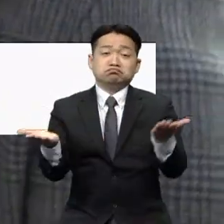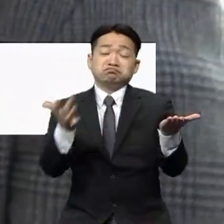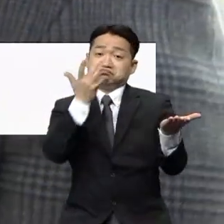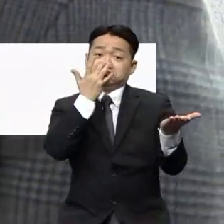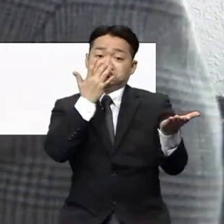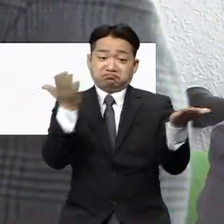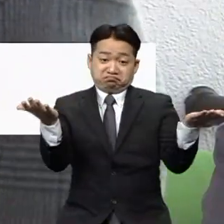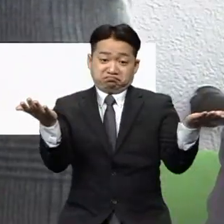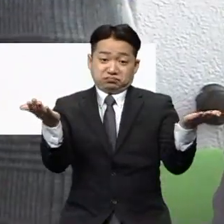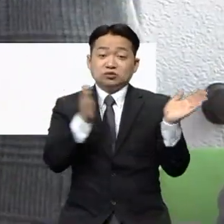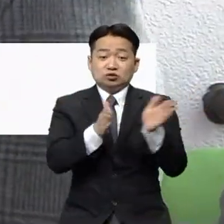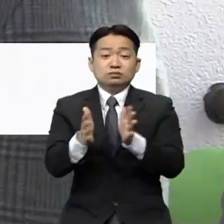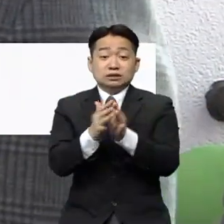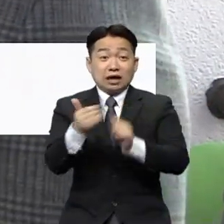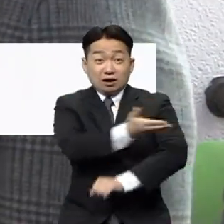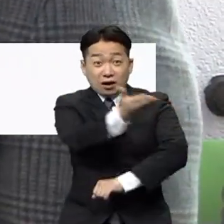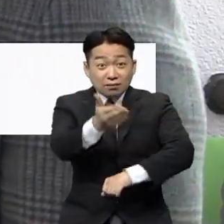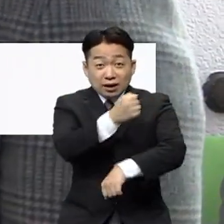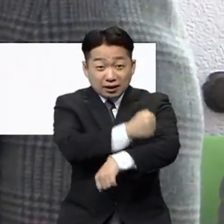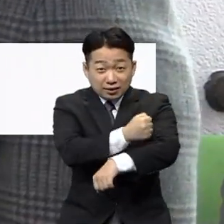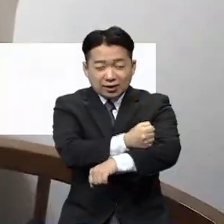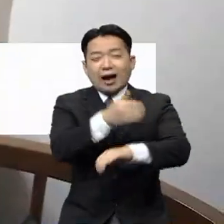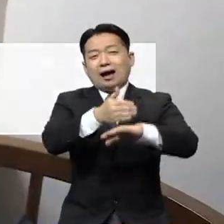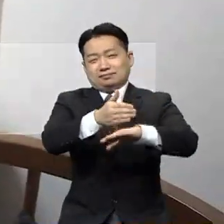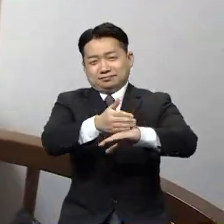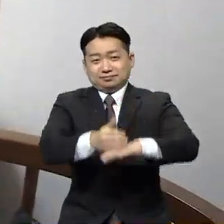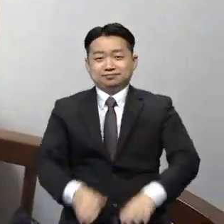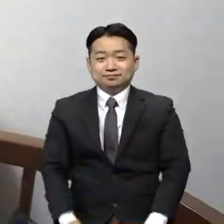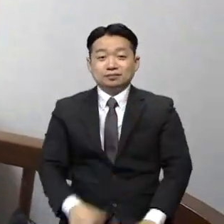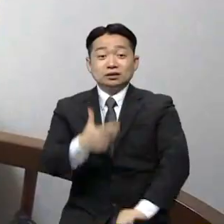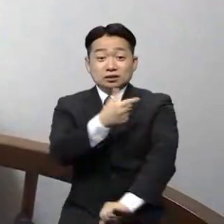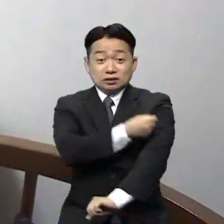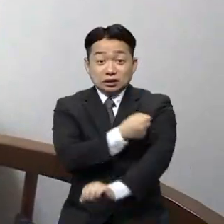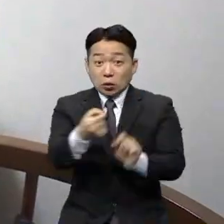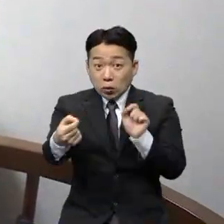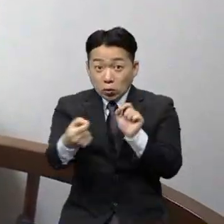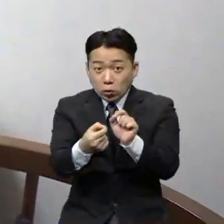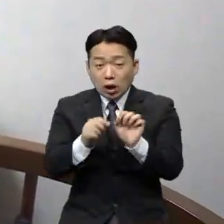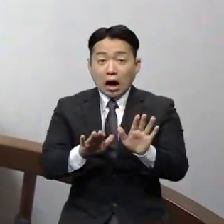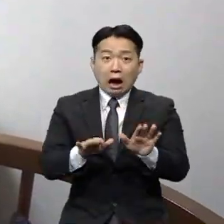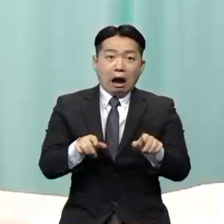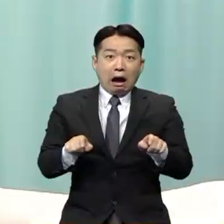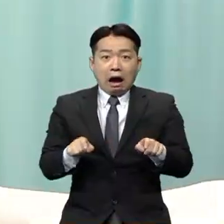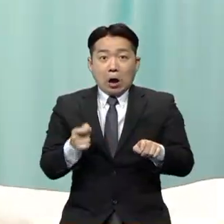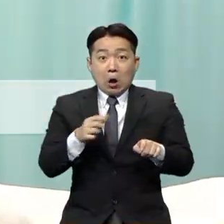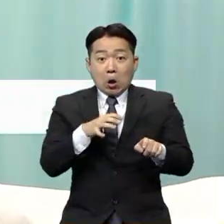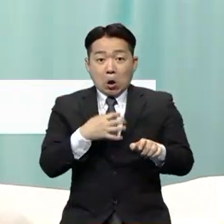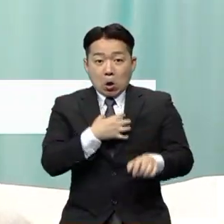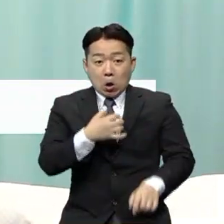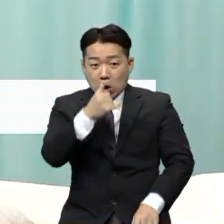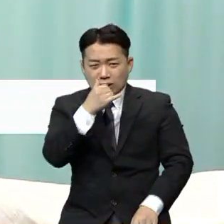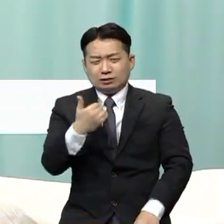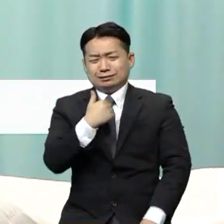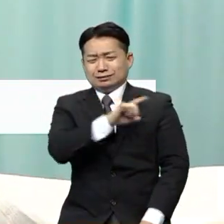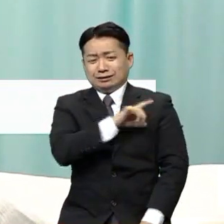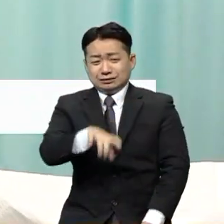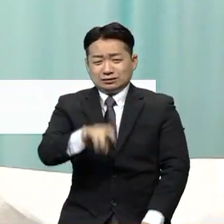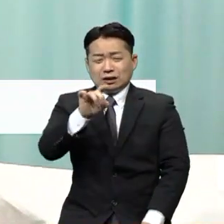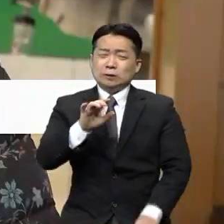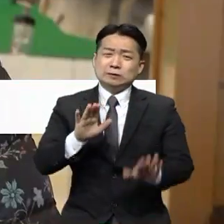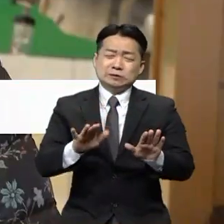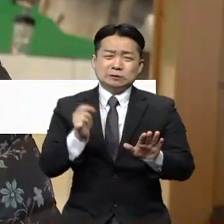없고요. 준비해 주신 분들에게 감사드리고. 접종을 앞두고 두려움도 있었지만 제일 처음이라서